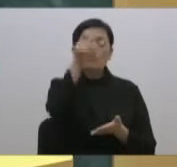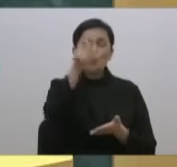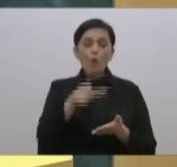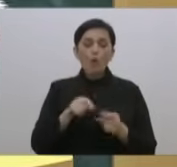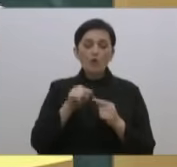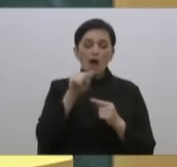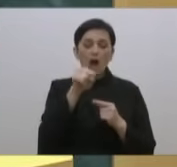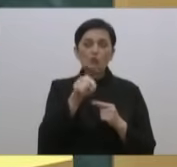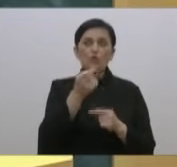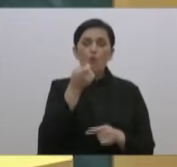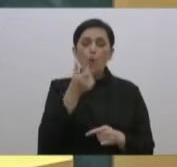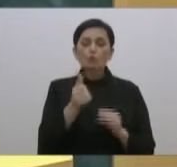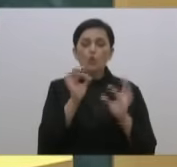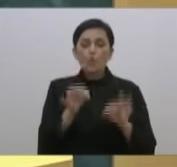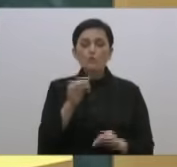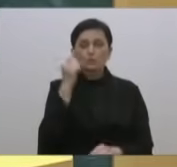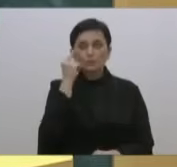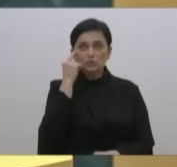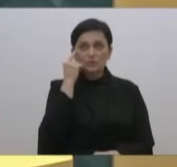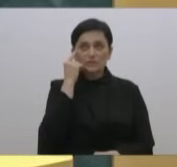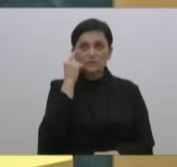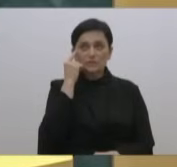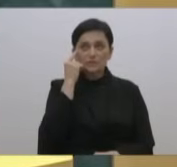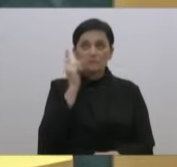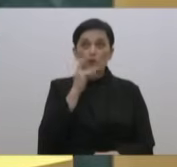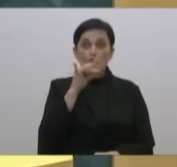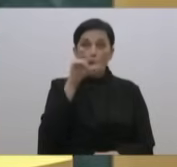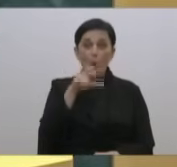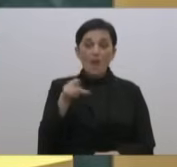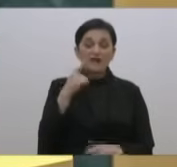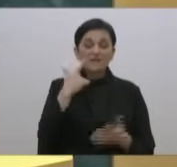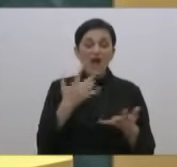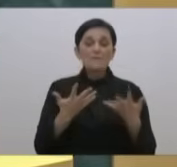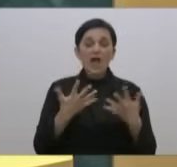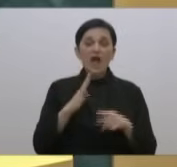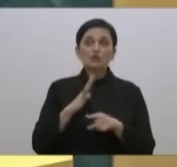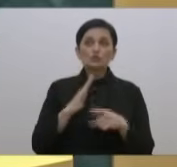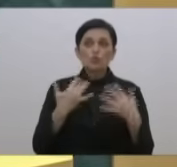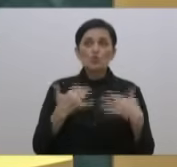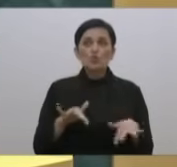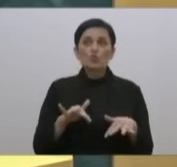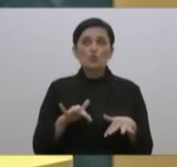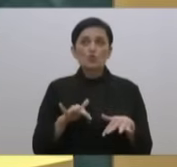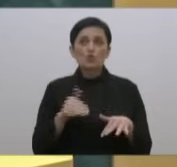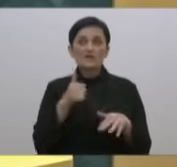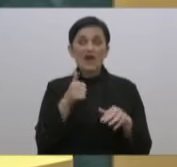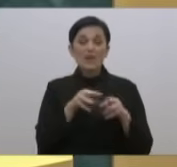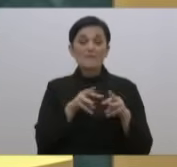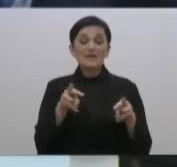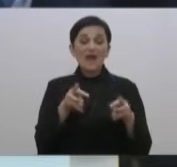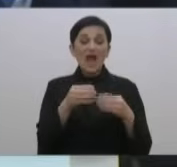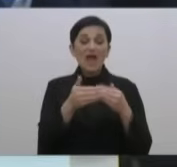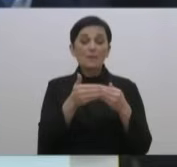mokhalakimde, romelic zodna obyekturat mains pikros. Kobahidzis efekti es iqo zustad ukve